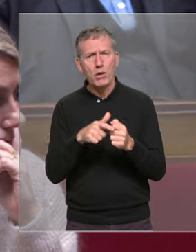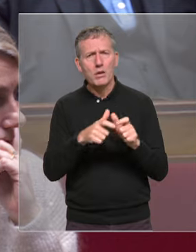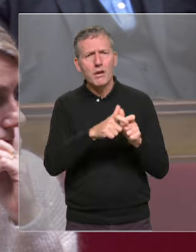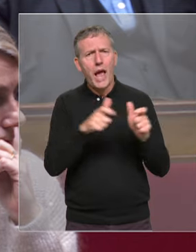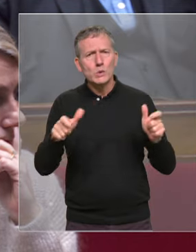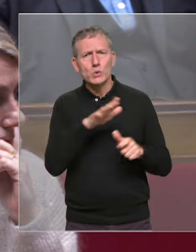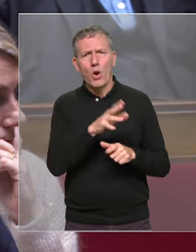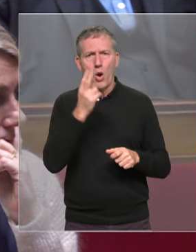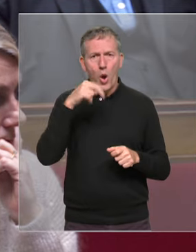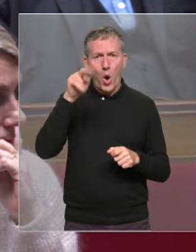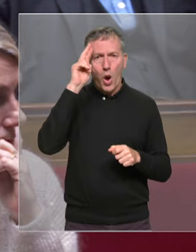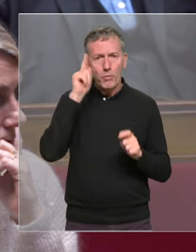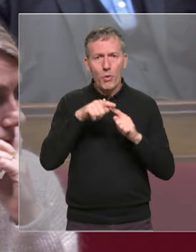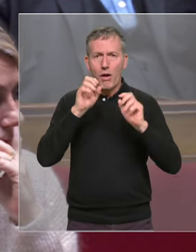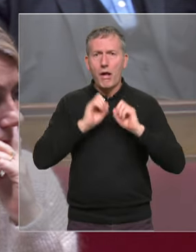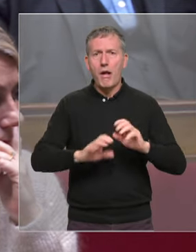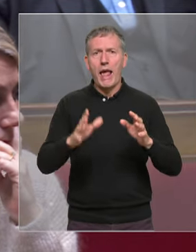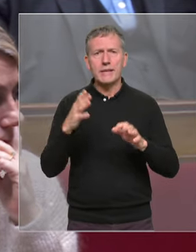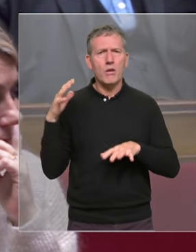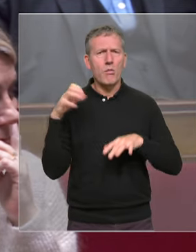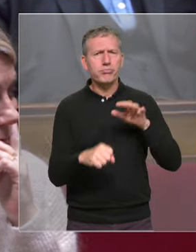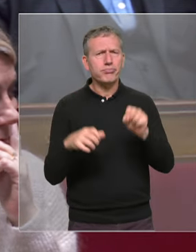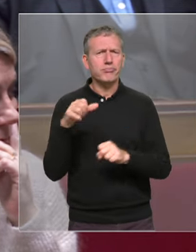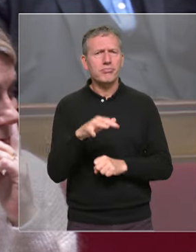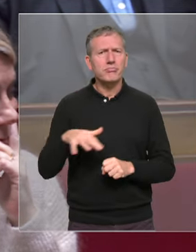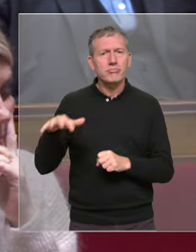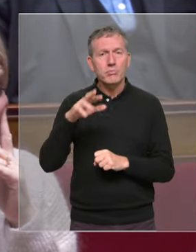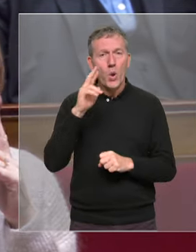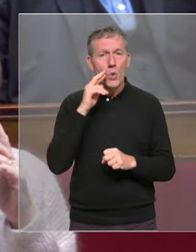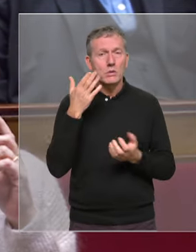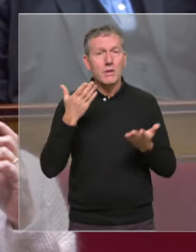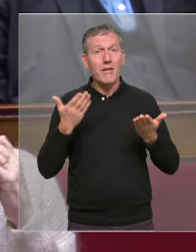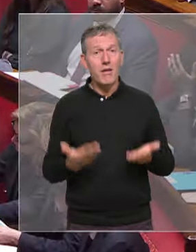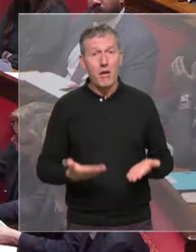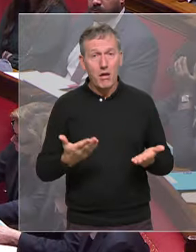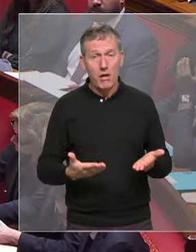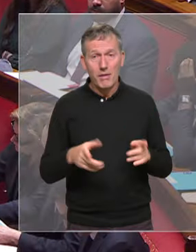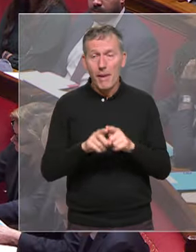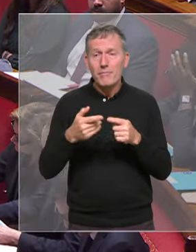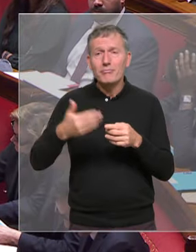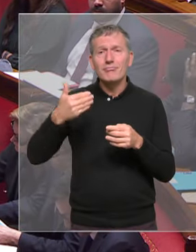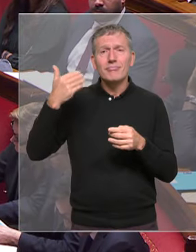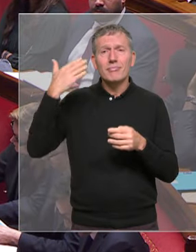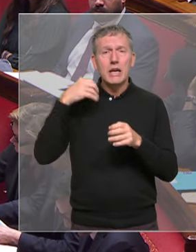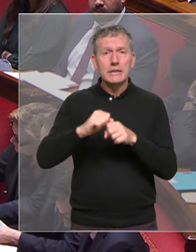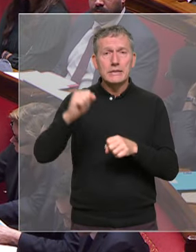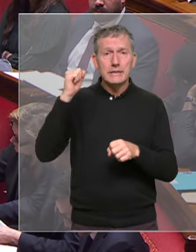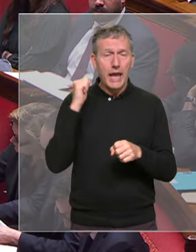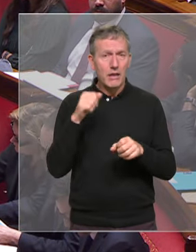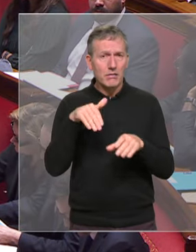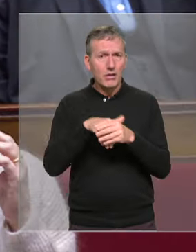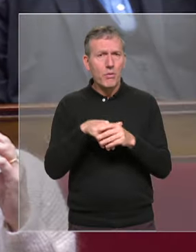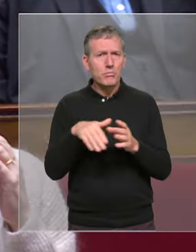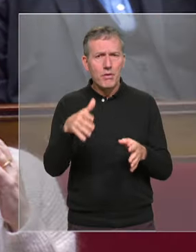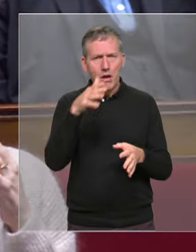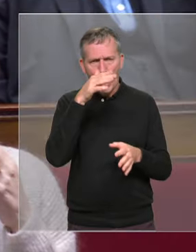notre continent à la merci des autocrates. Aujourd'hui, comme au siècle précédent, ils sont guidés par la